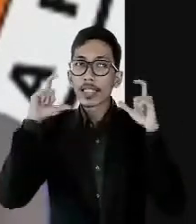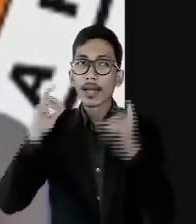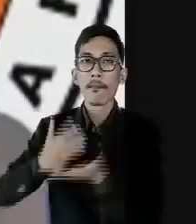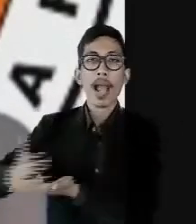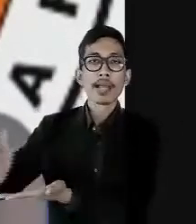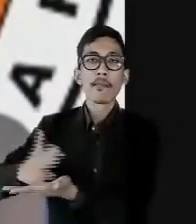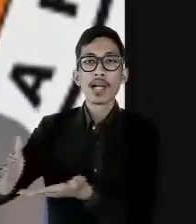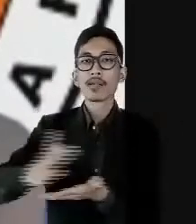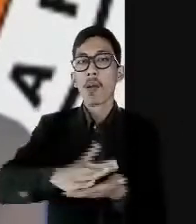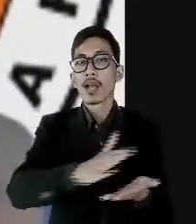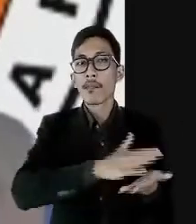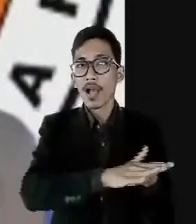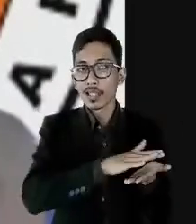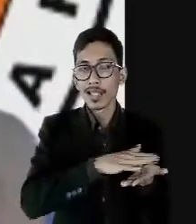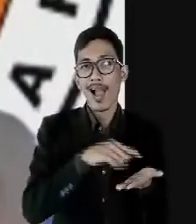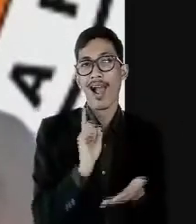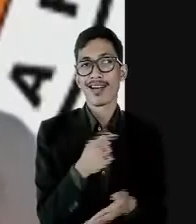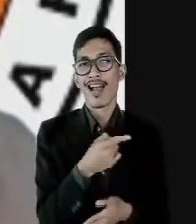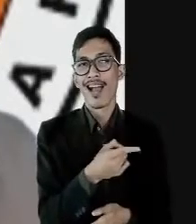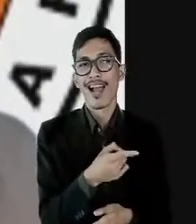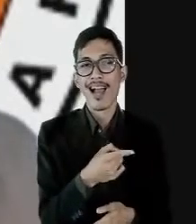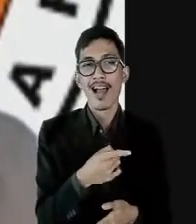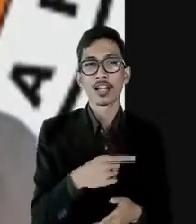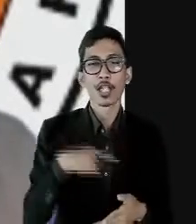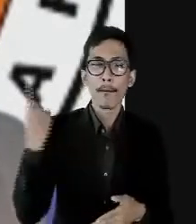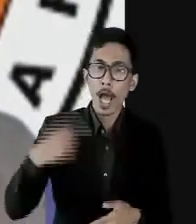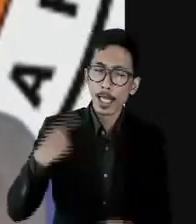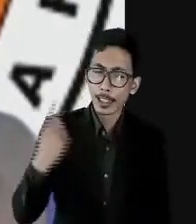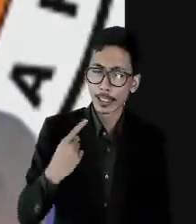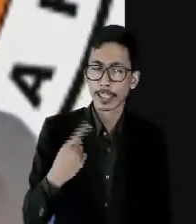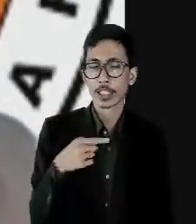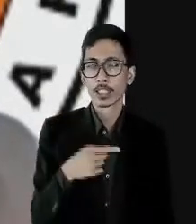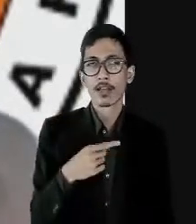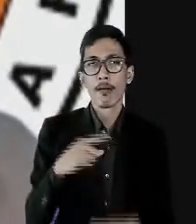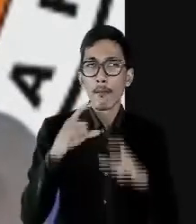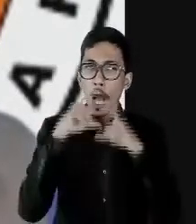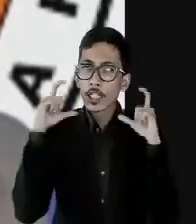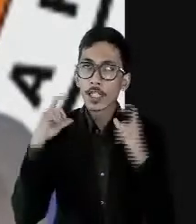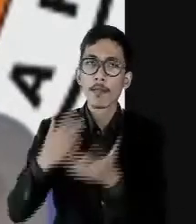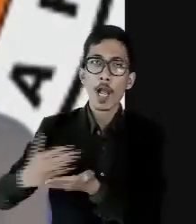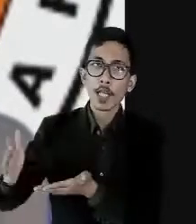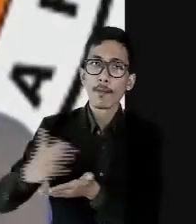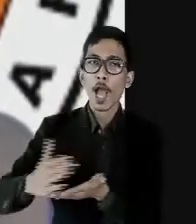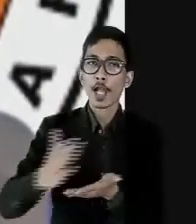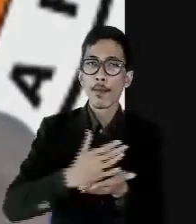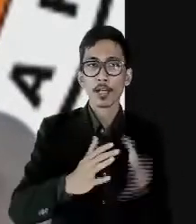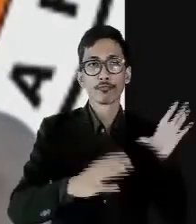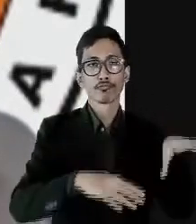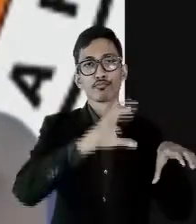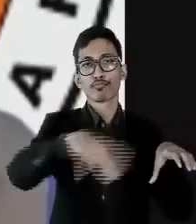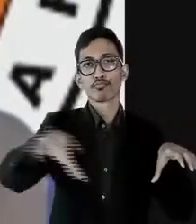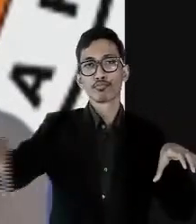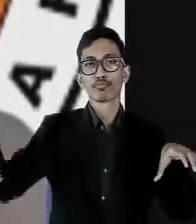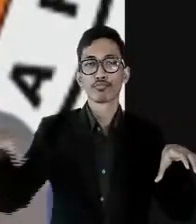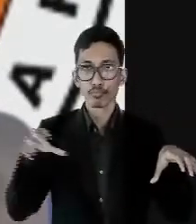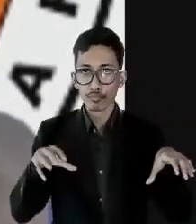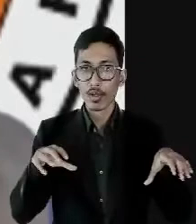atau olahraga sedang berlangsung. Dan ini dilakukan setiap hari di semua tempat. Dan